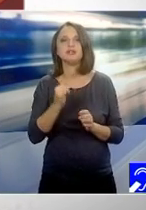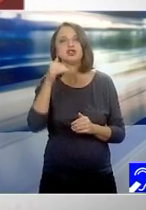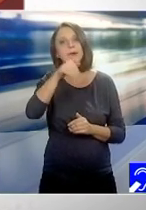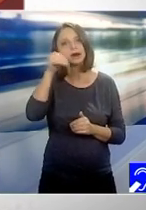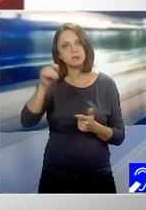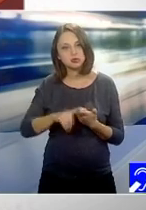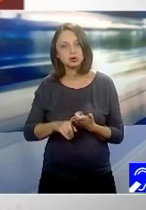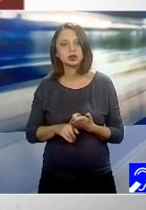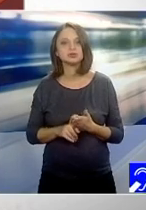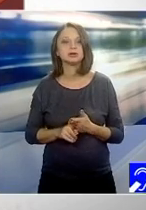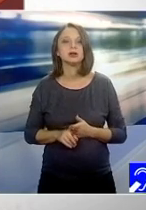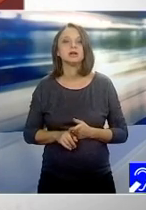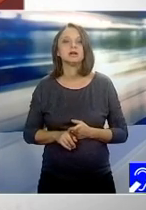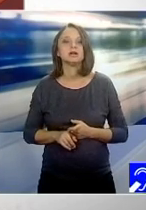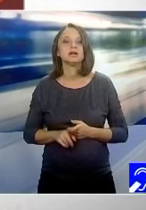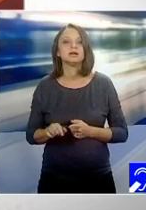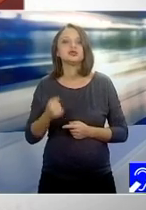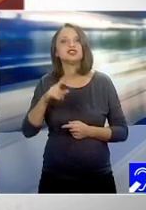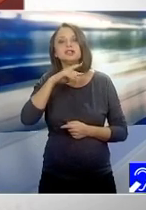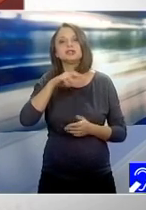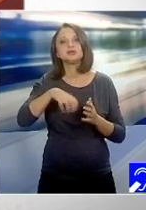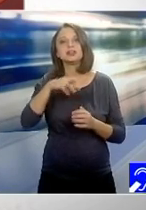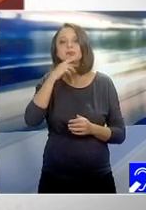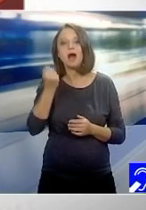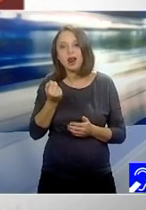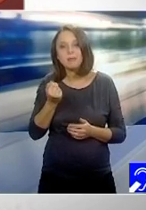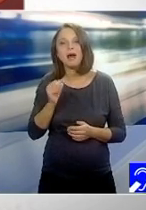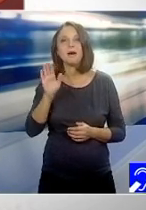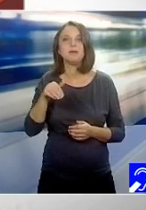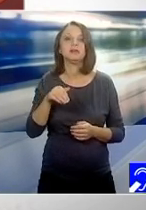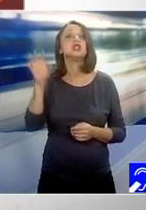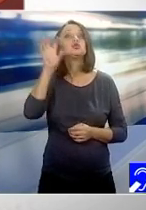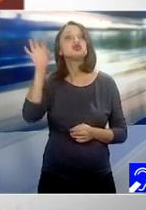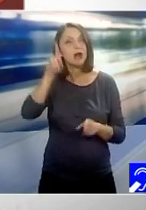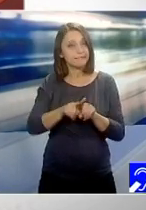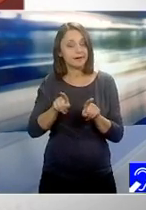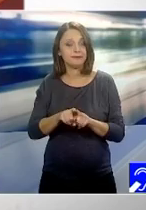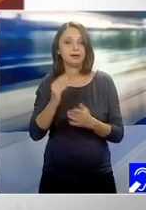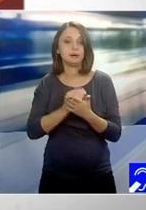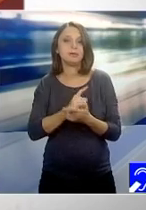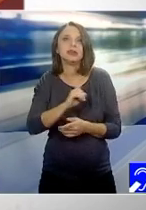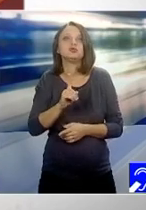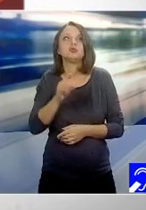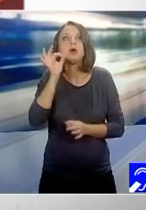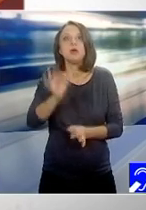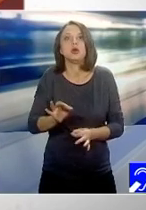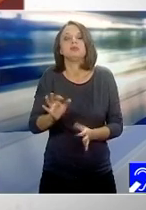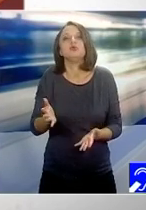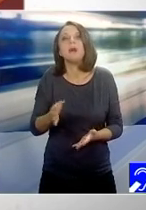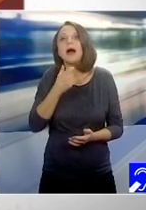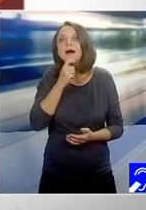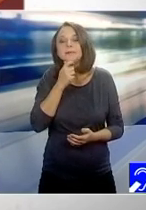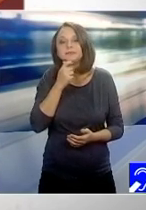probleme, și Alba are probleme, și Suceava. Adică nu este doar Clujul. Este vizibil